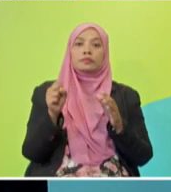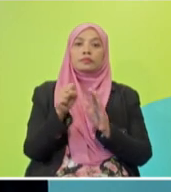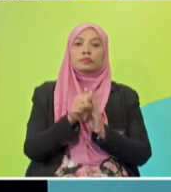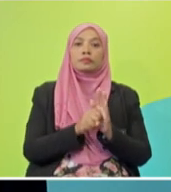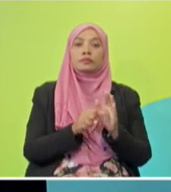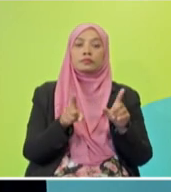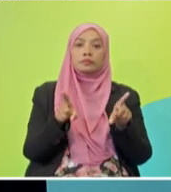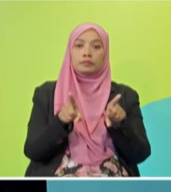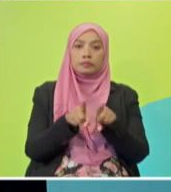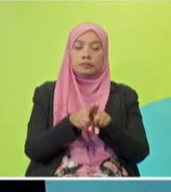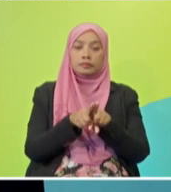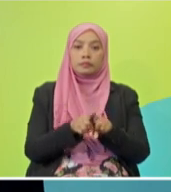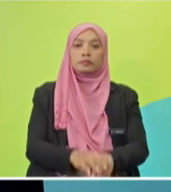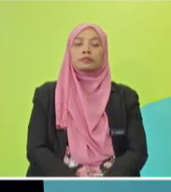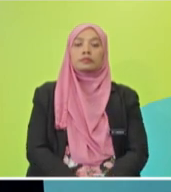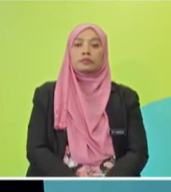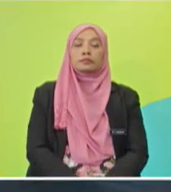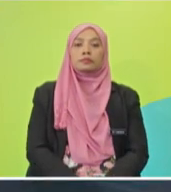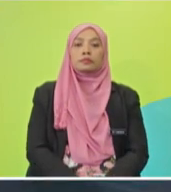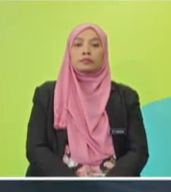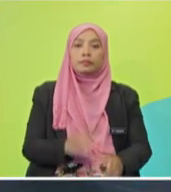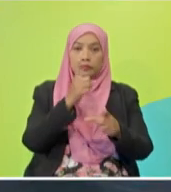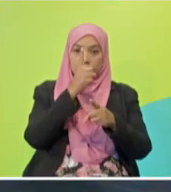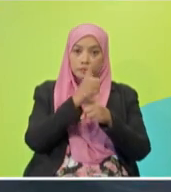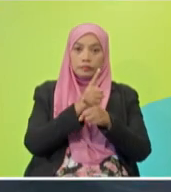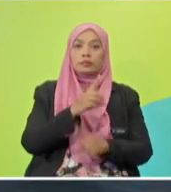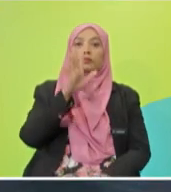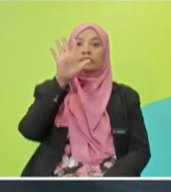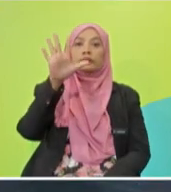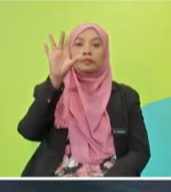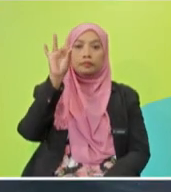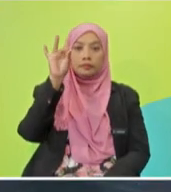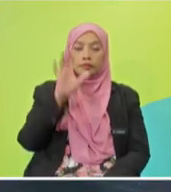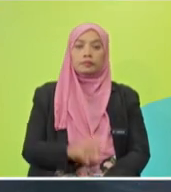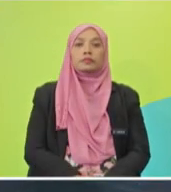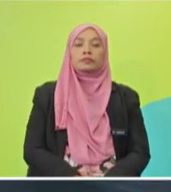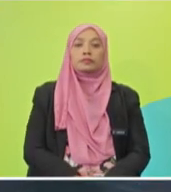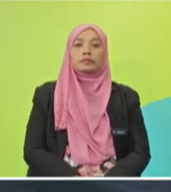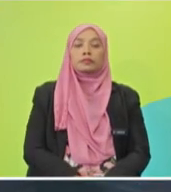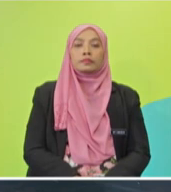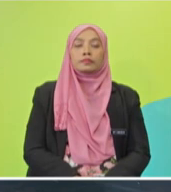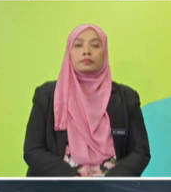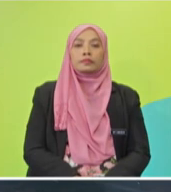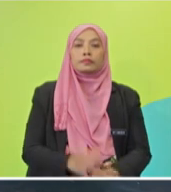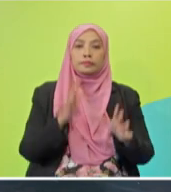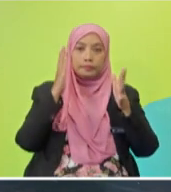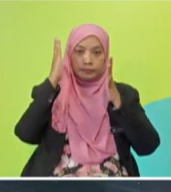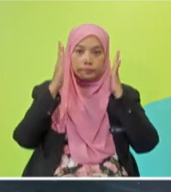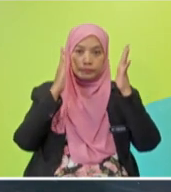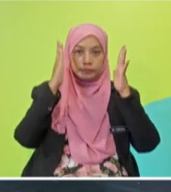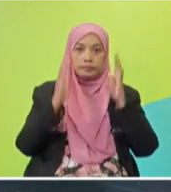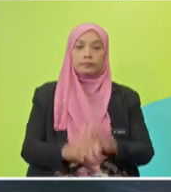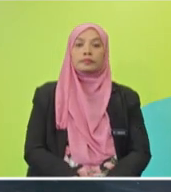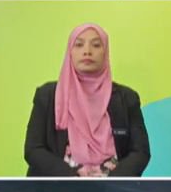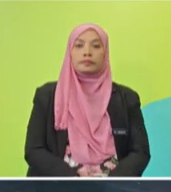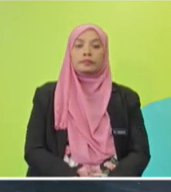Right. Yang ini jawapan dia betul lah. Betul lah. Betul. Kita bagi 5. 5 bintang untuk Danish. Okey. Okey, kita lagi